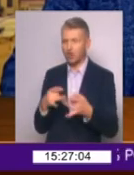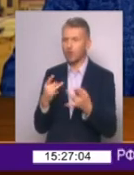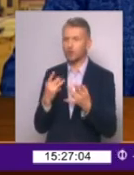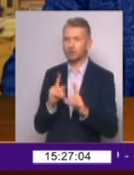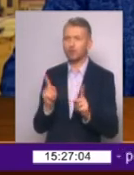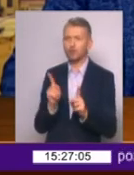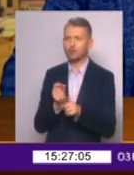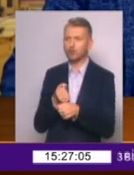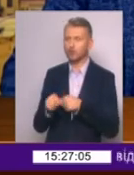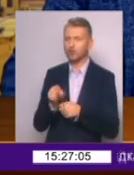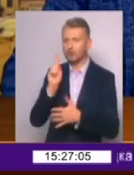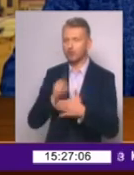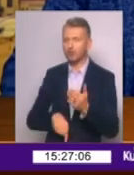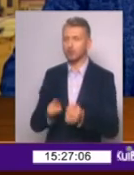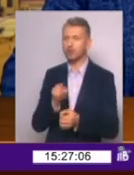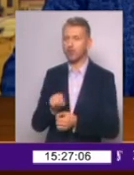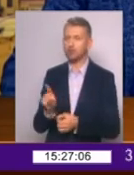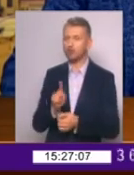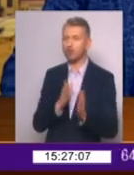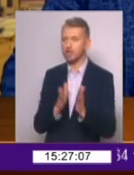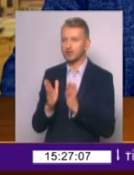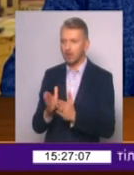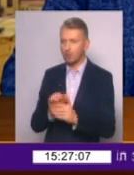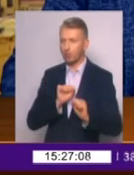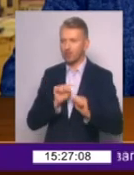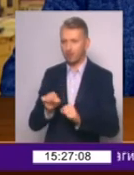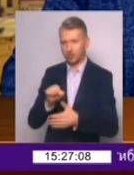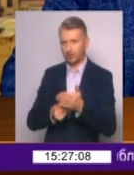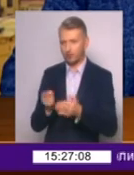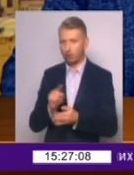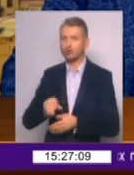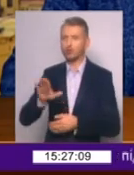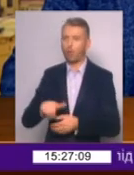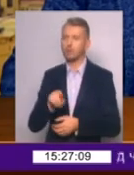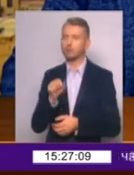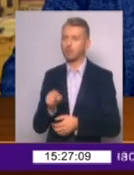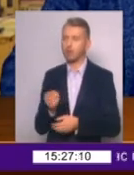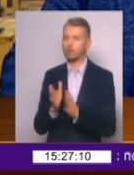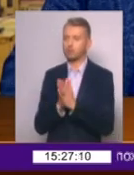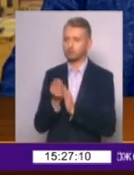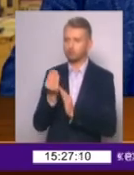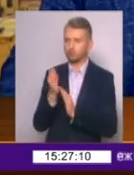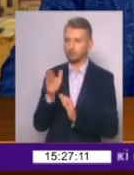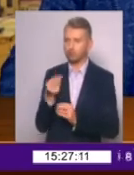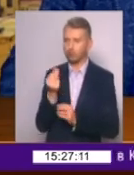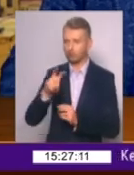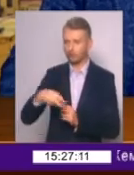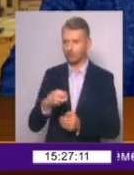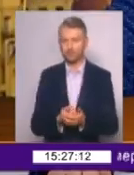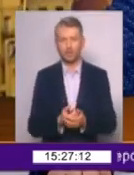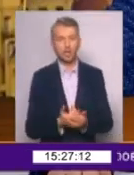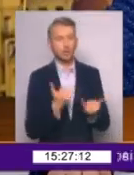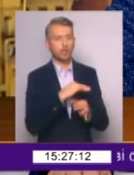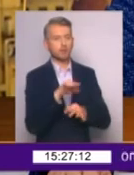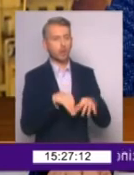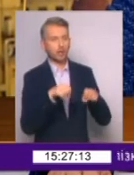заходи змусили вас повірити в те, що дійсно система убезпечена від того, що потім за неї попросять гроші? Сьогоднішній проєкт рішення